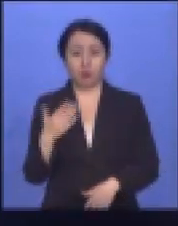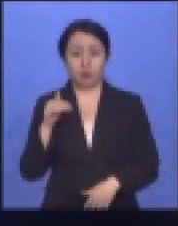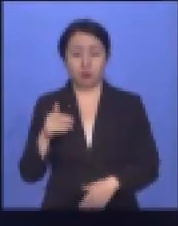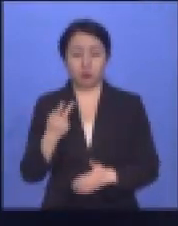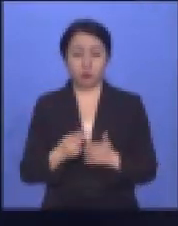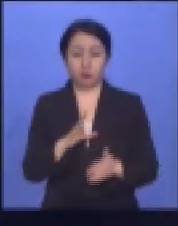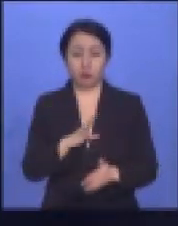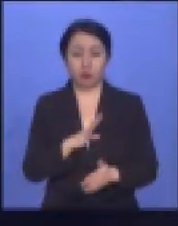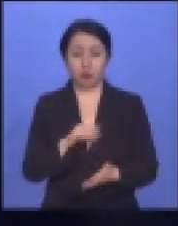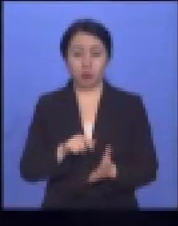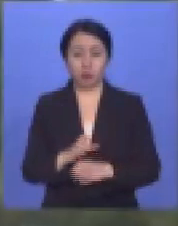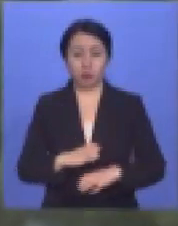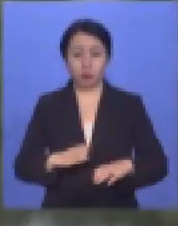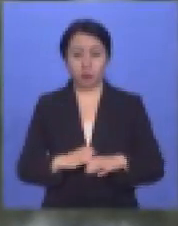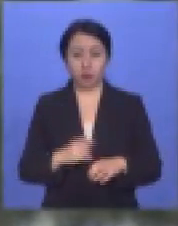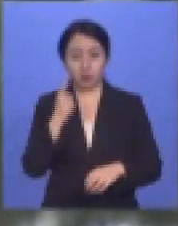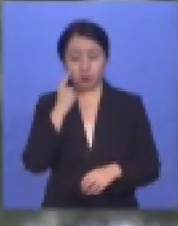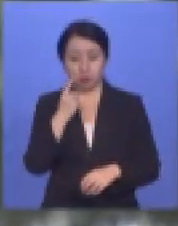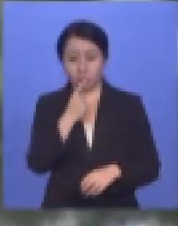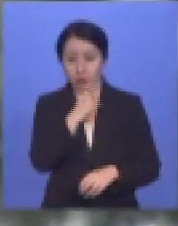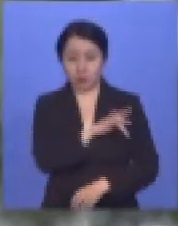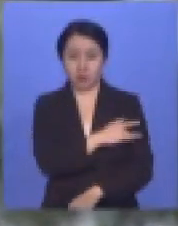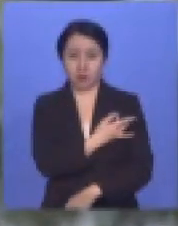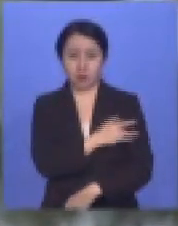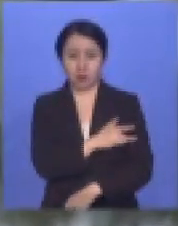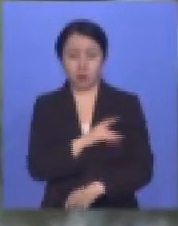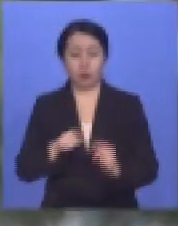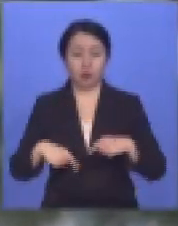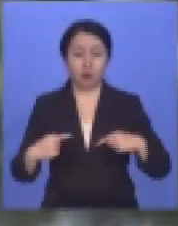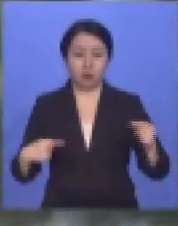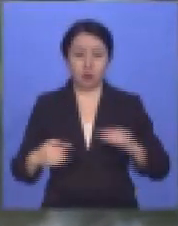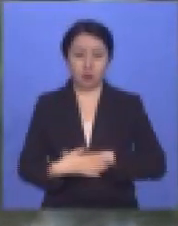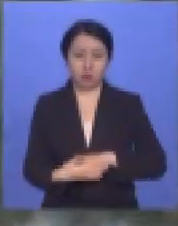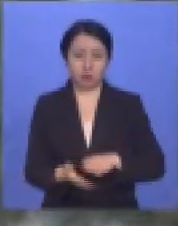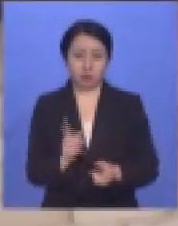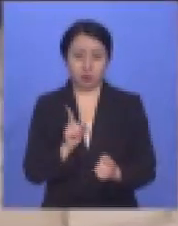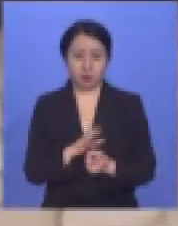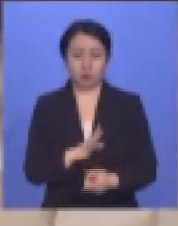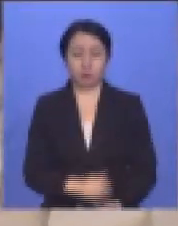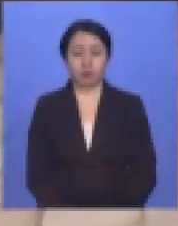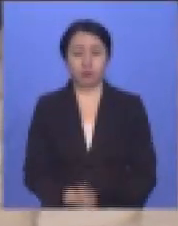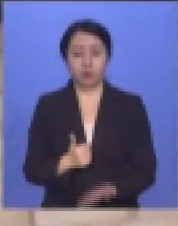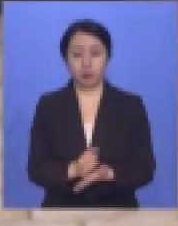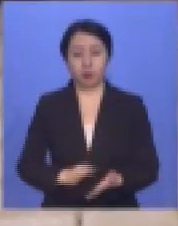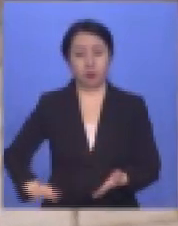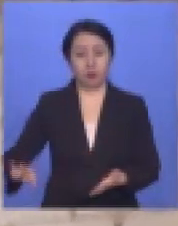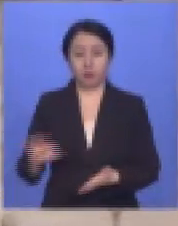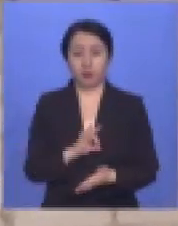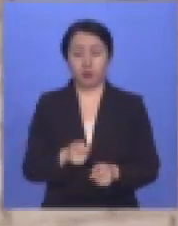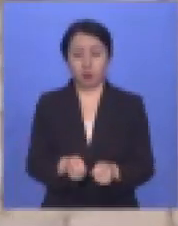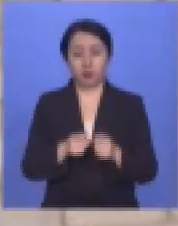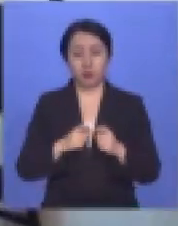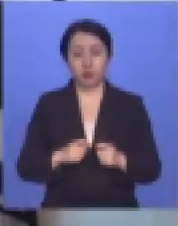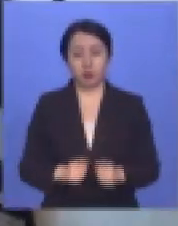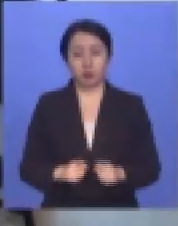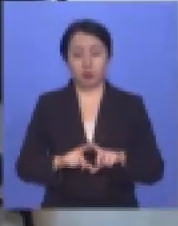өтеді. Жігіттердің арасында көздің нашар көруімен жалпақ табандылық жиі кездеседі. Облыстық қорғаныс істері